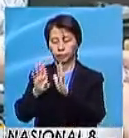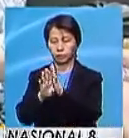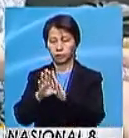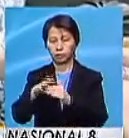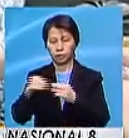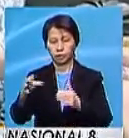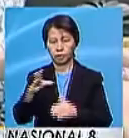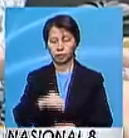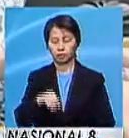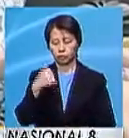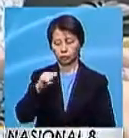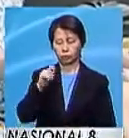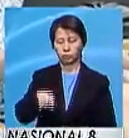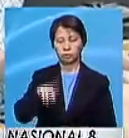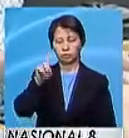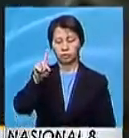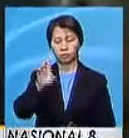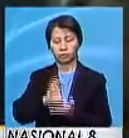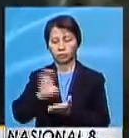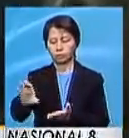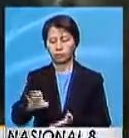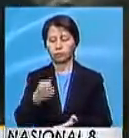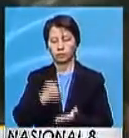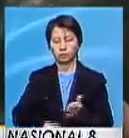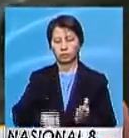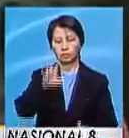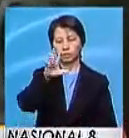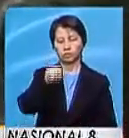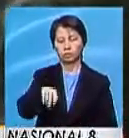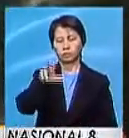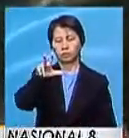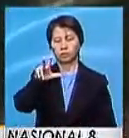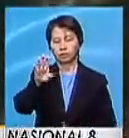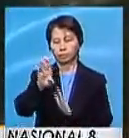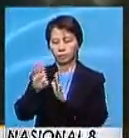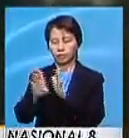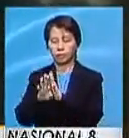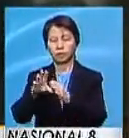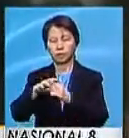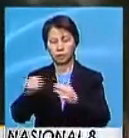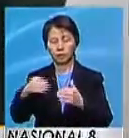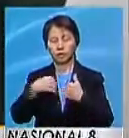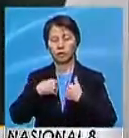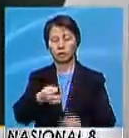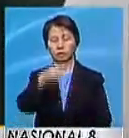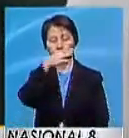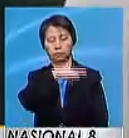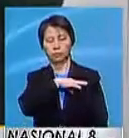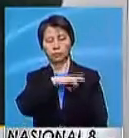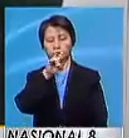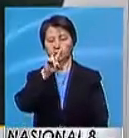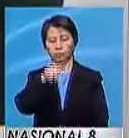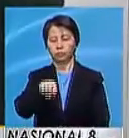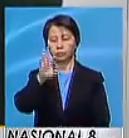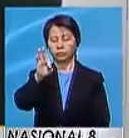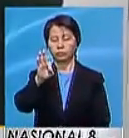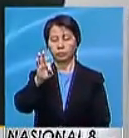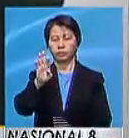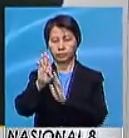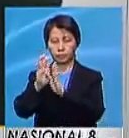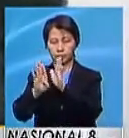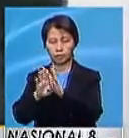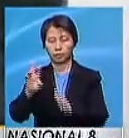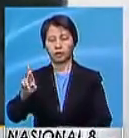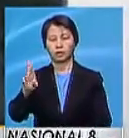dan 10 pelupusan pelaburan bernilai 5.3 bilion ringgit yang menghasilkan keuntungan 2.9 bilion